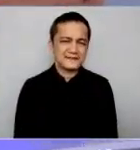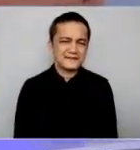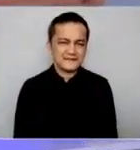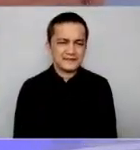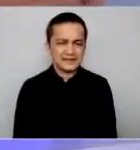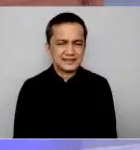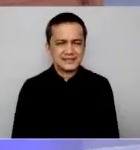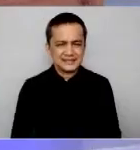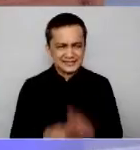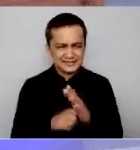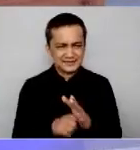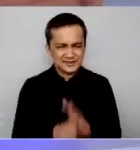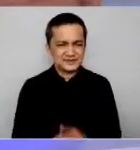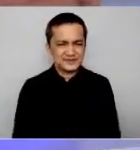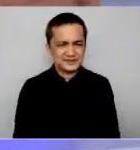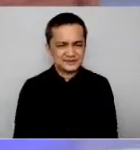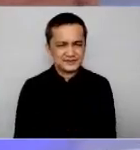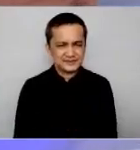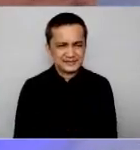kailangan sa tandem. Tingnan na natin.